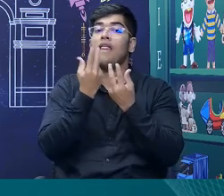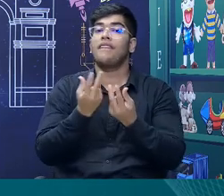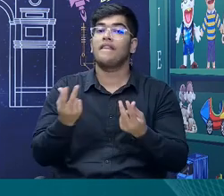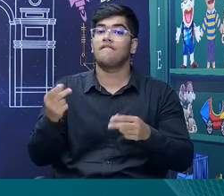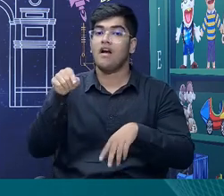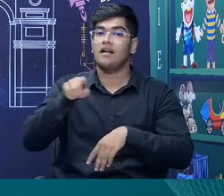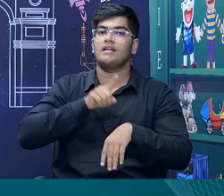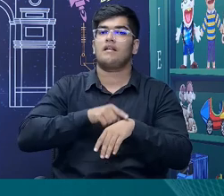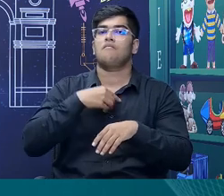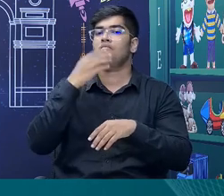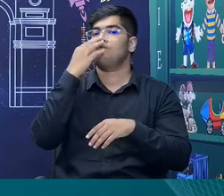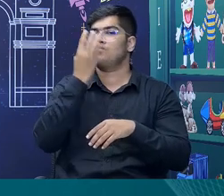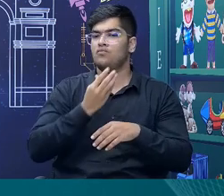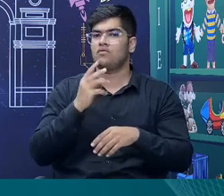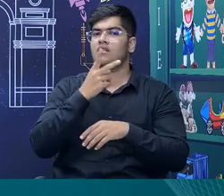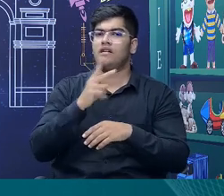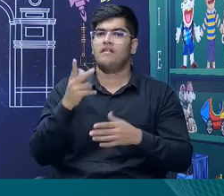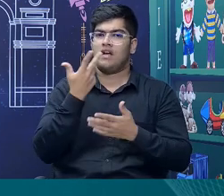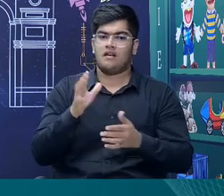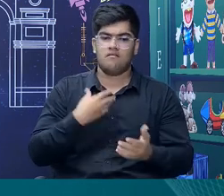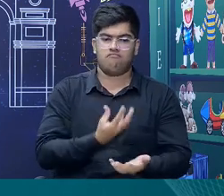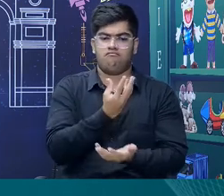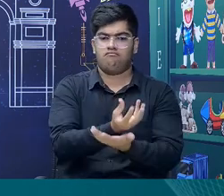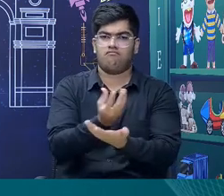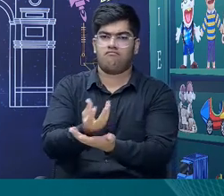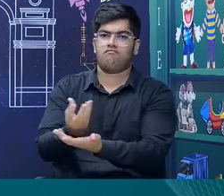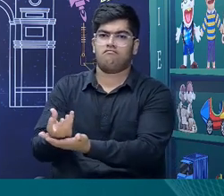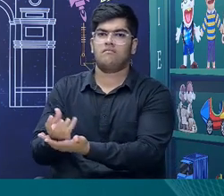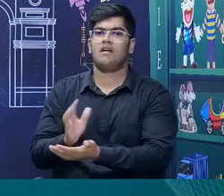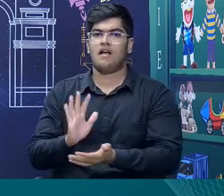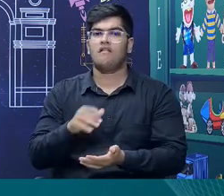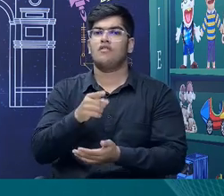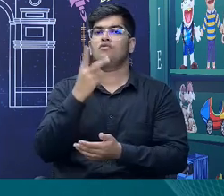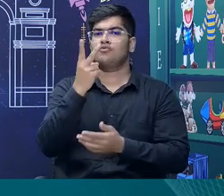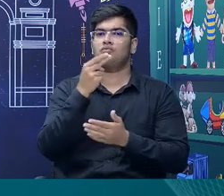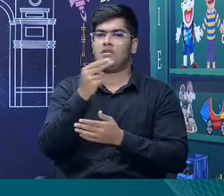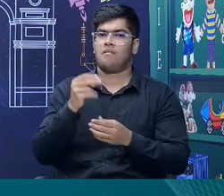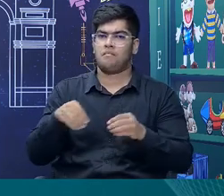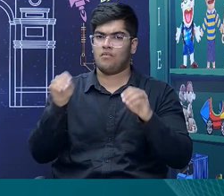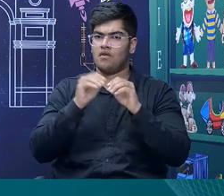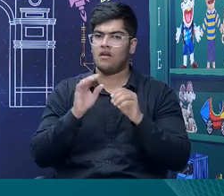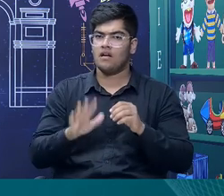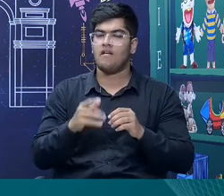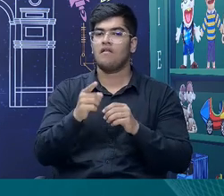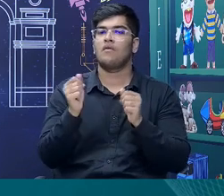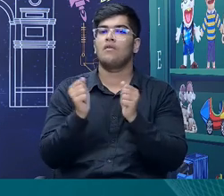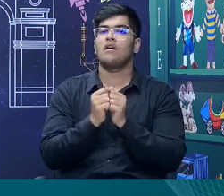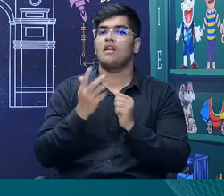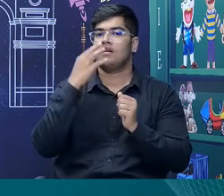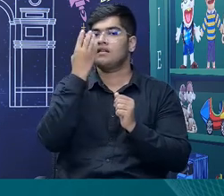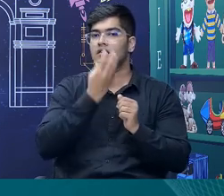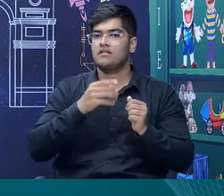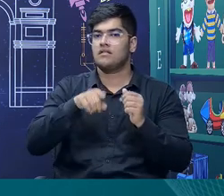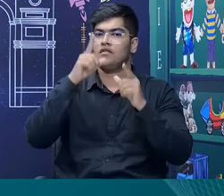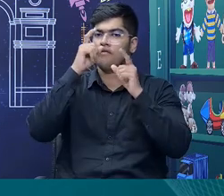मूर्तियां रखते हैं और सभी भगवानों की पूजा करते हैं तो उसमें ना दो नाम और भी आते हैं गणेश जी की जो फोटो आई है